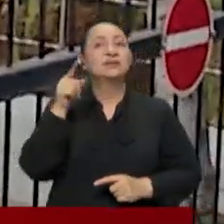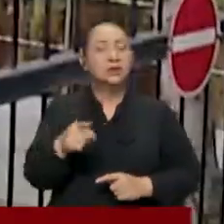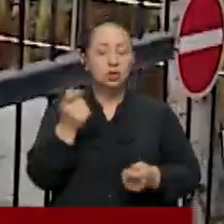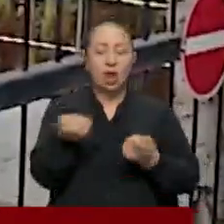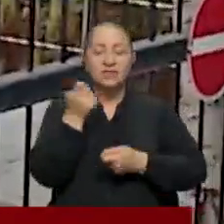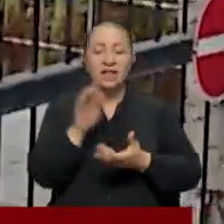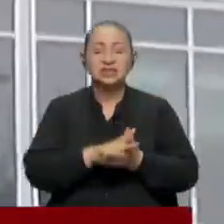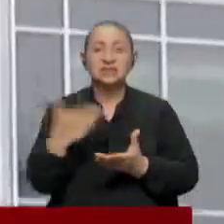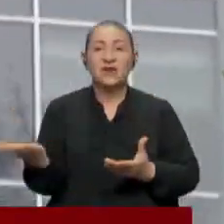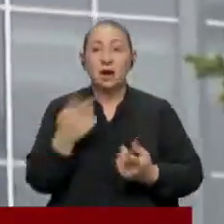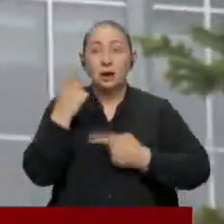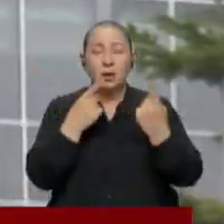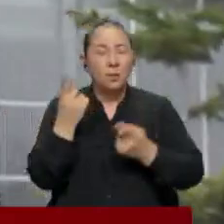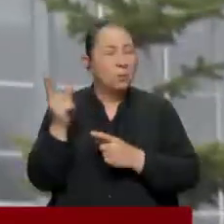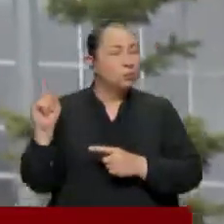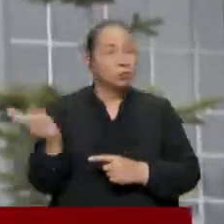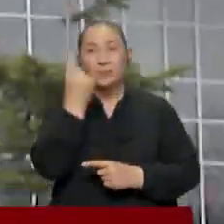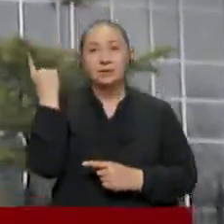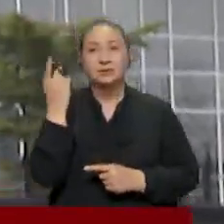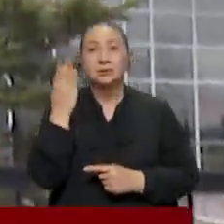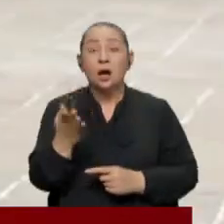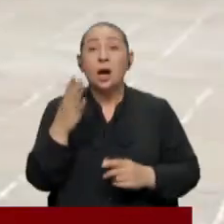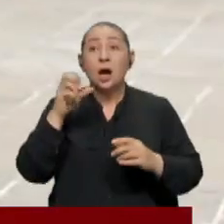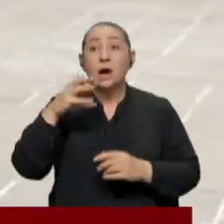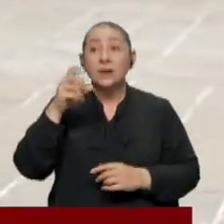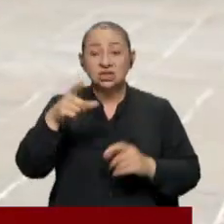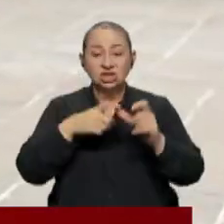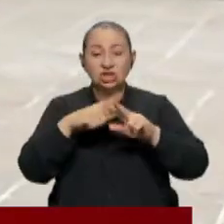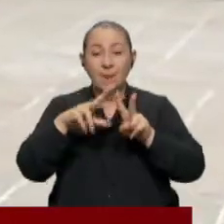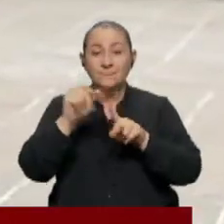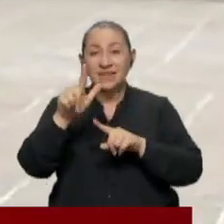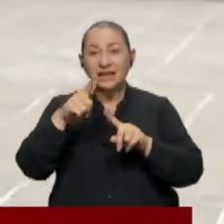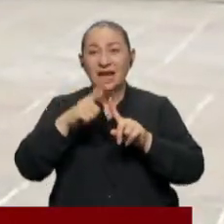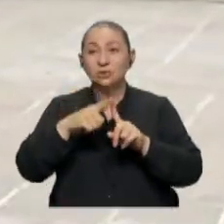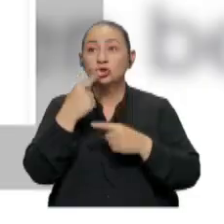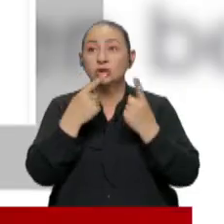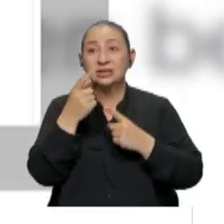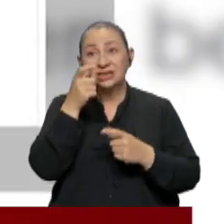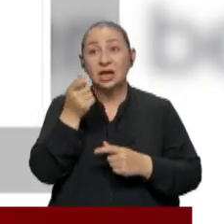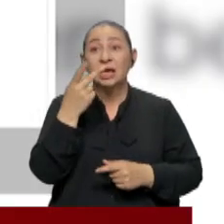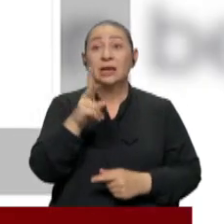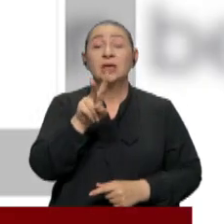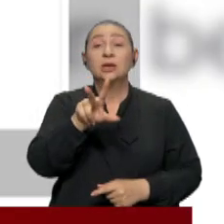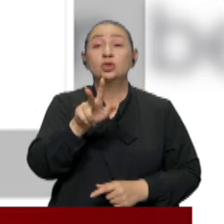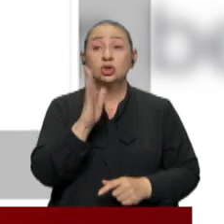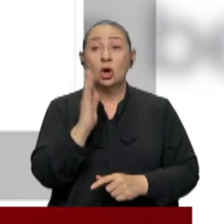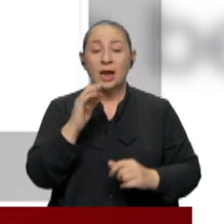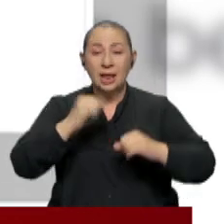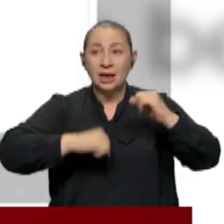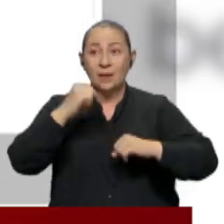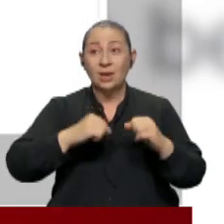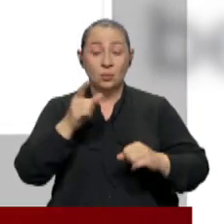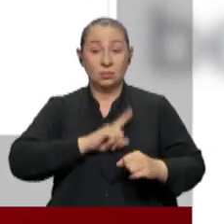görevinden istifa ettiği iddiası bomba gibi düştü kulisleri AK Partili Şamil Tayyar'ın sözleri dikkat çekti 2023'e doğru